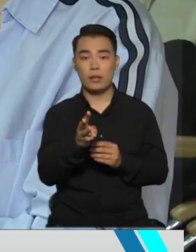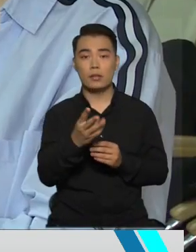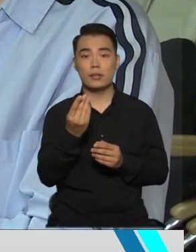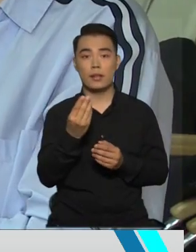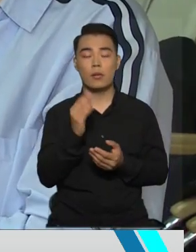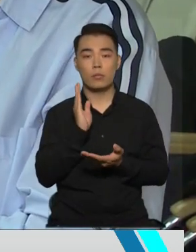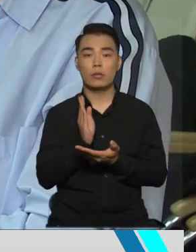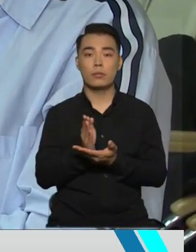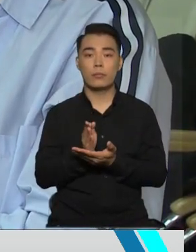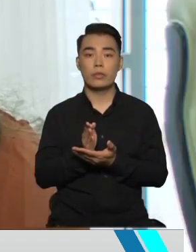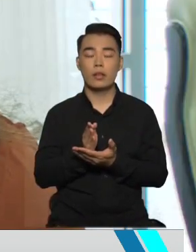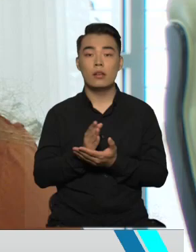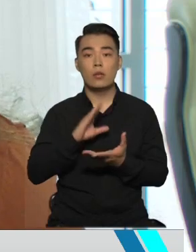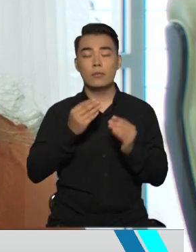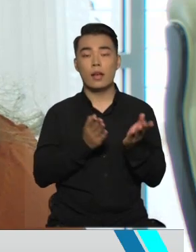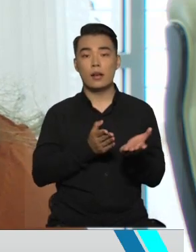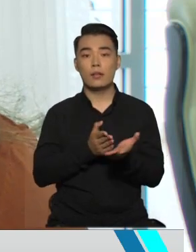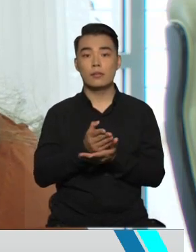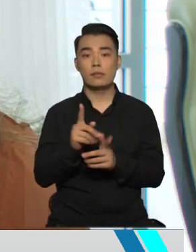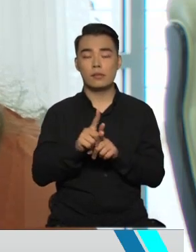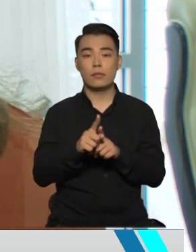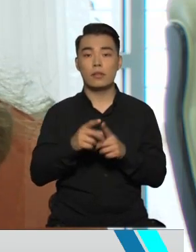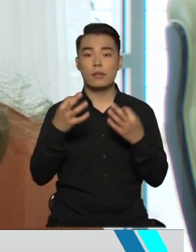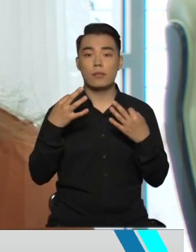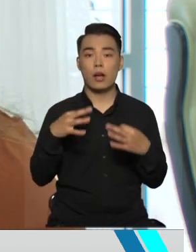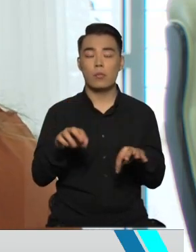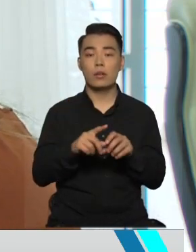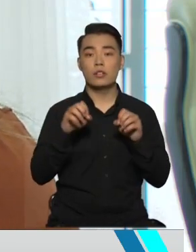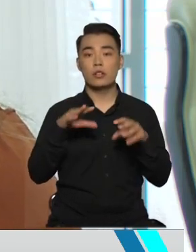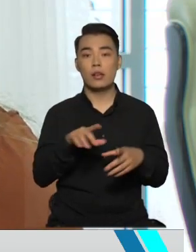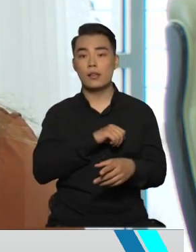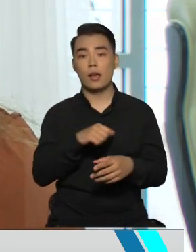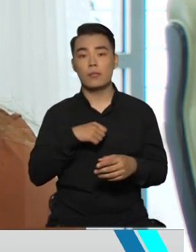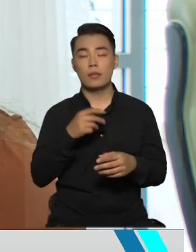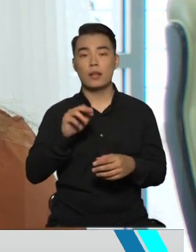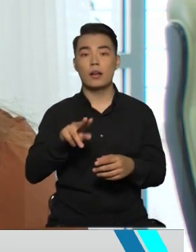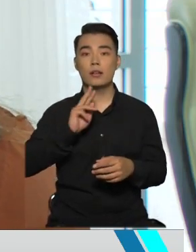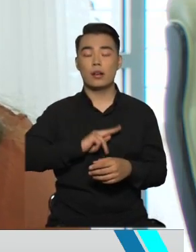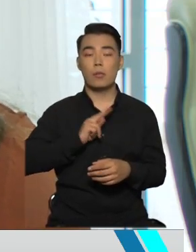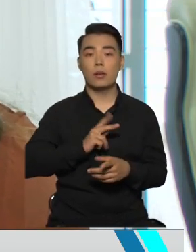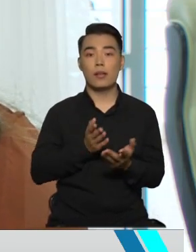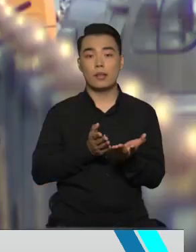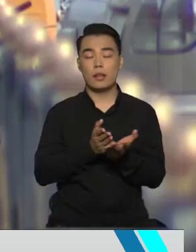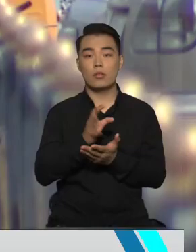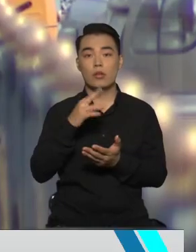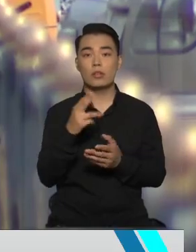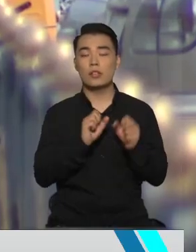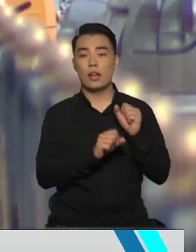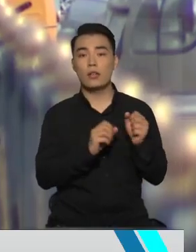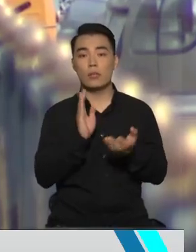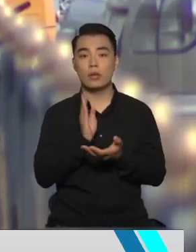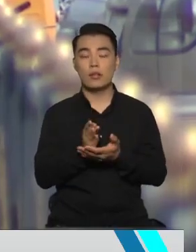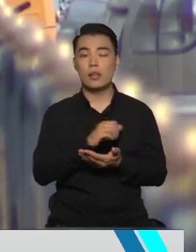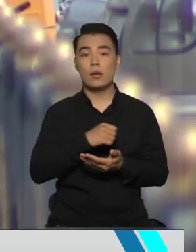общего дохода. В целях регулирования их деятельности, обеления, да, их деятельности для обеспечения какой-то социальной защиты. На самом